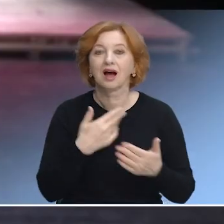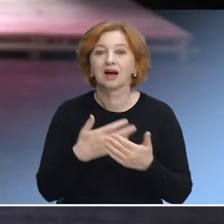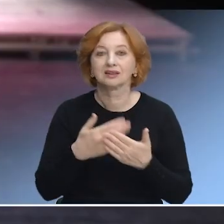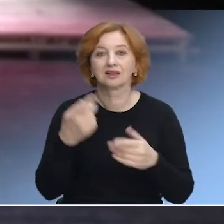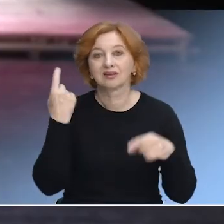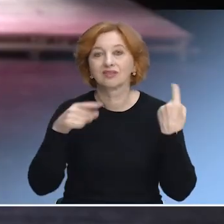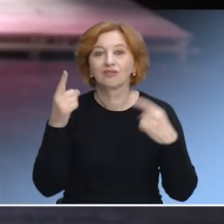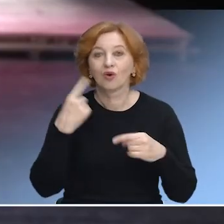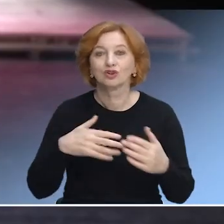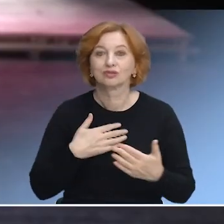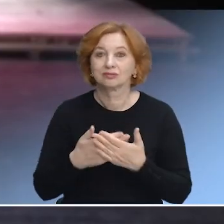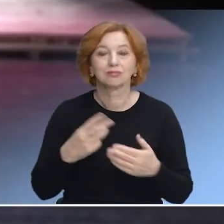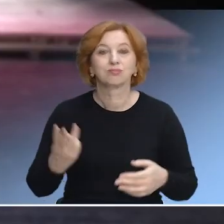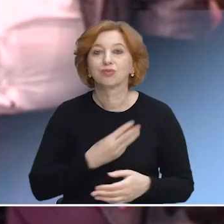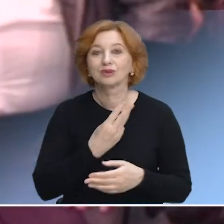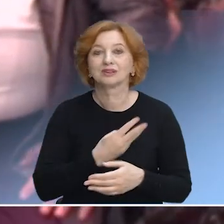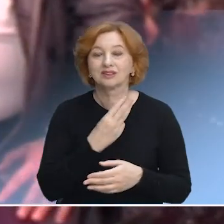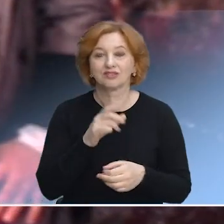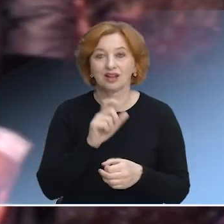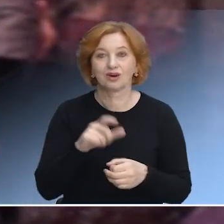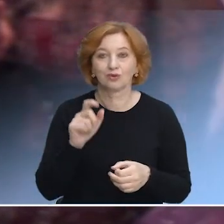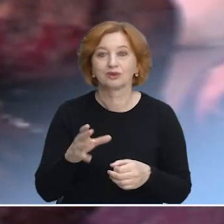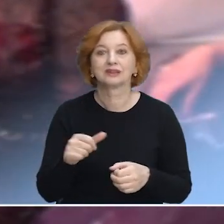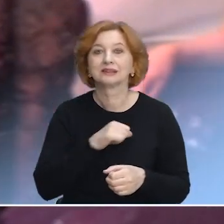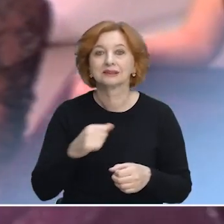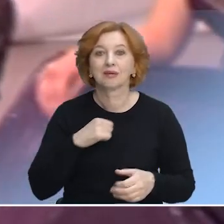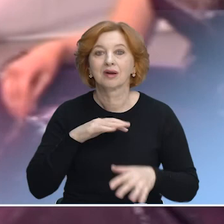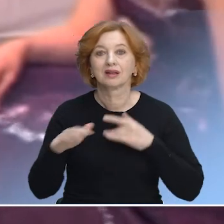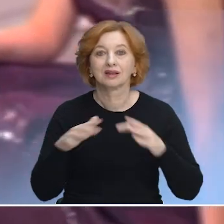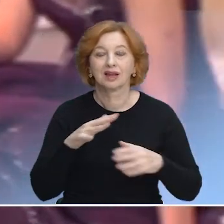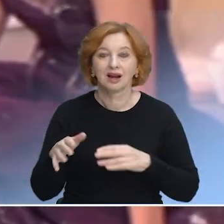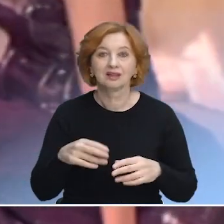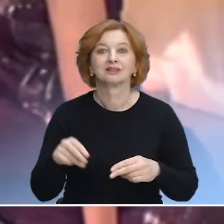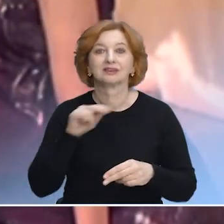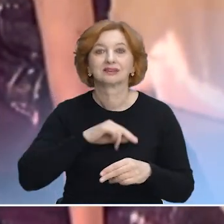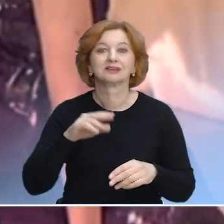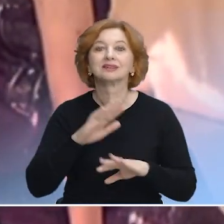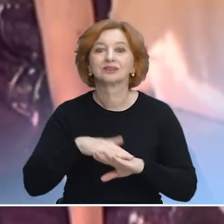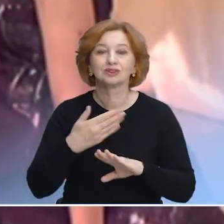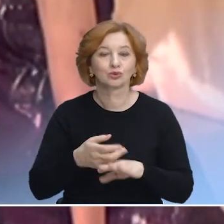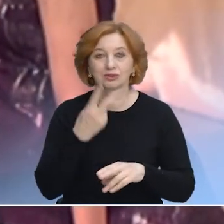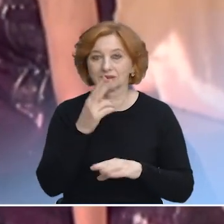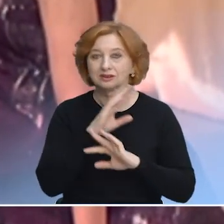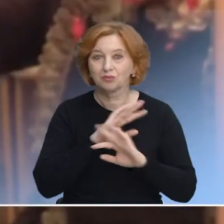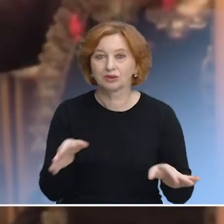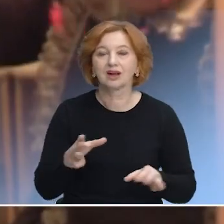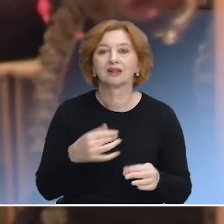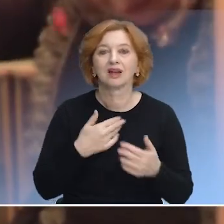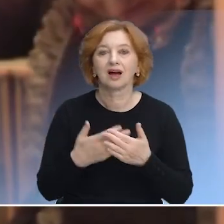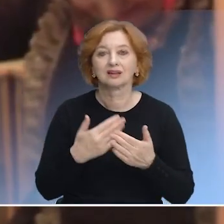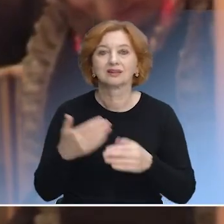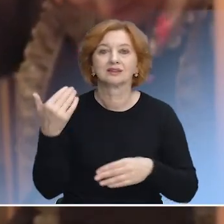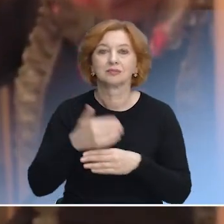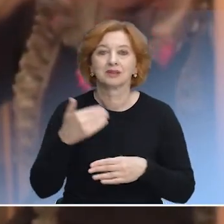творческие и позитивные. Они занимаются художественной самодеятельностью, театральным искусством в коллективе «Многоточие», играют в спектаклях